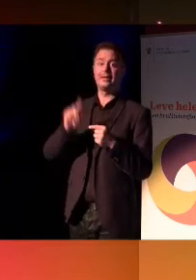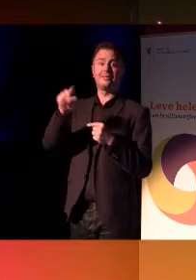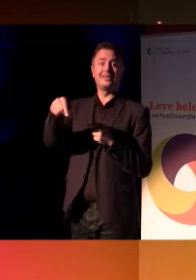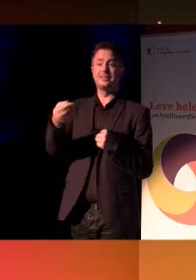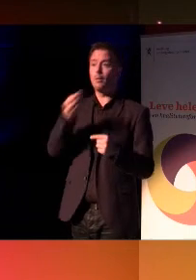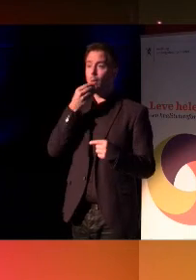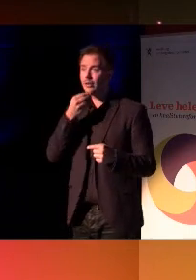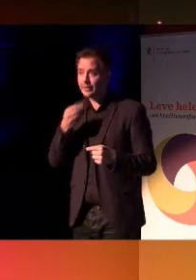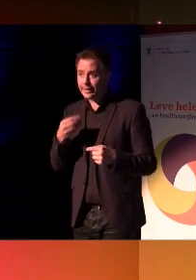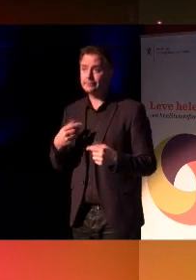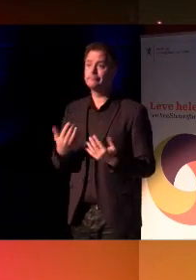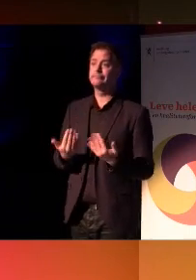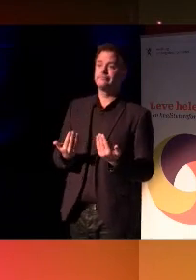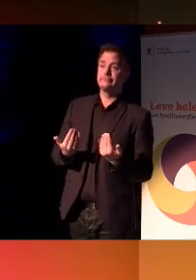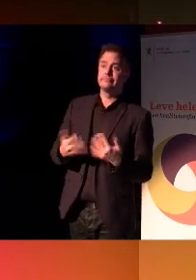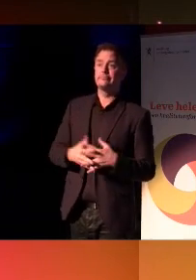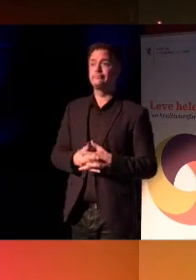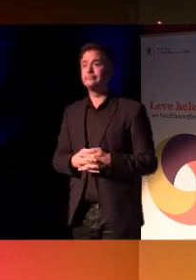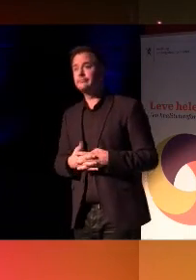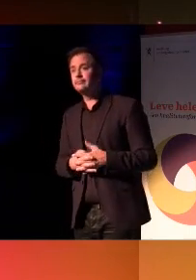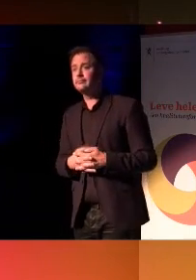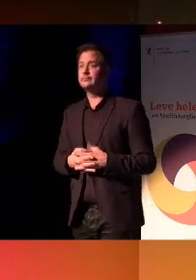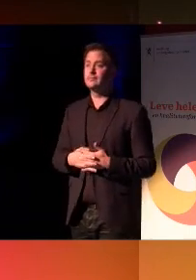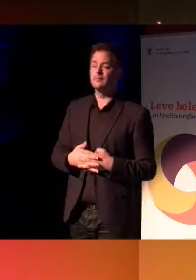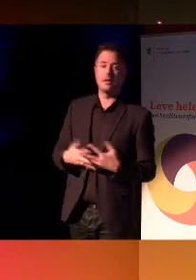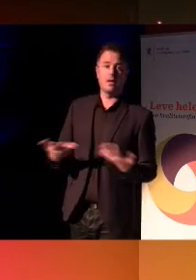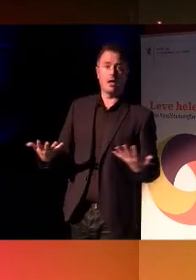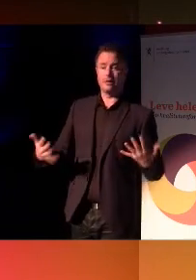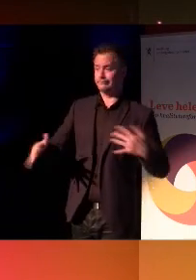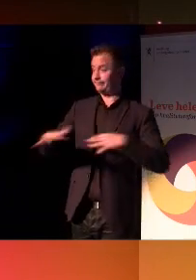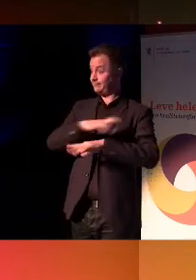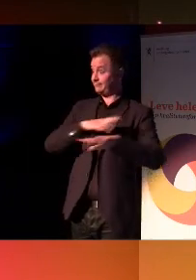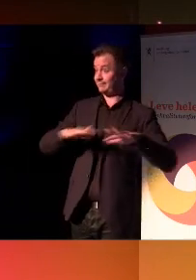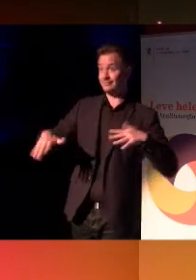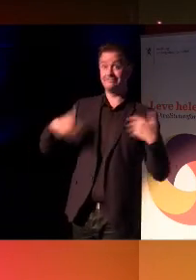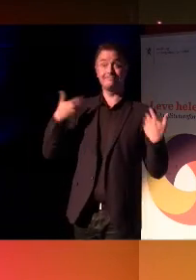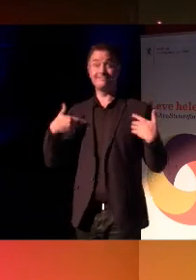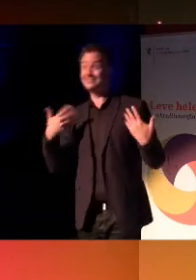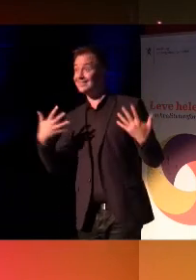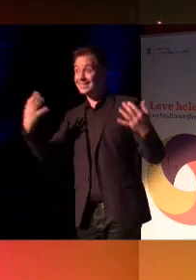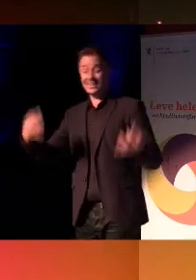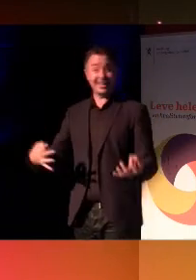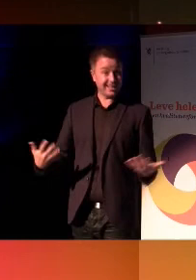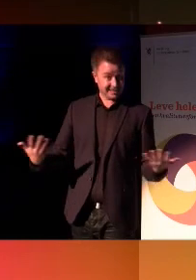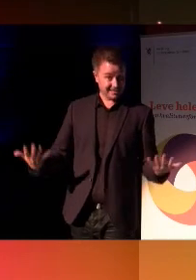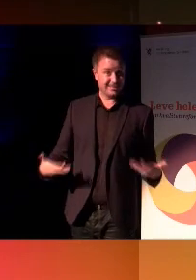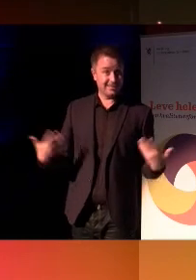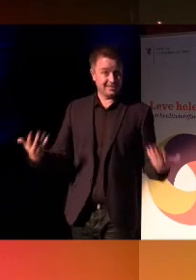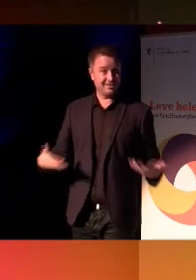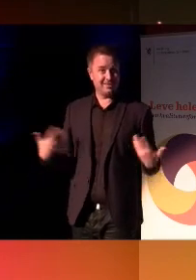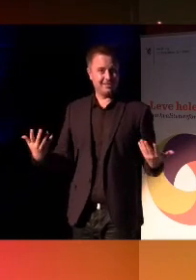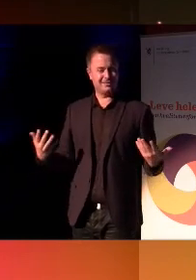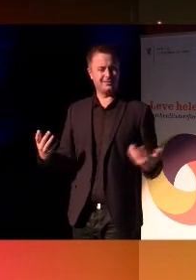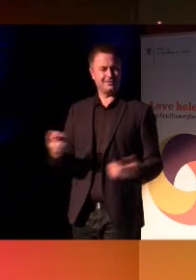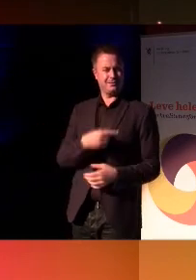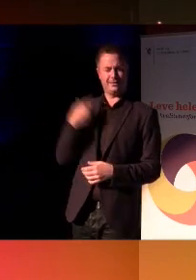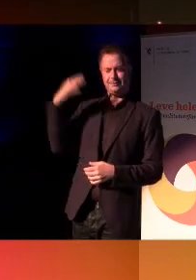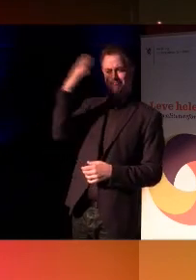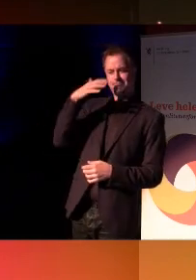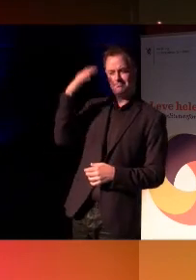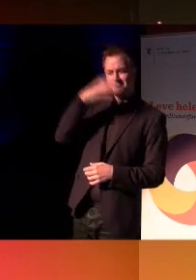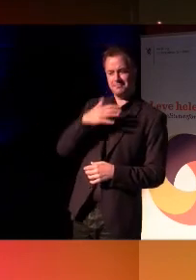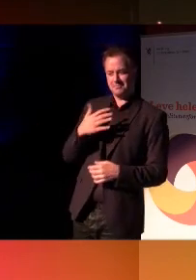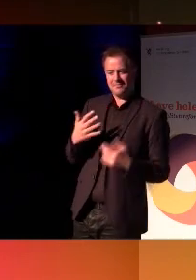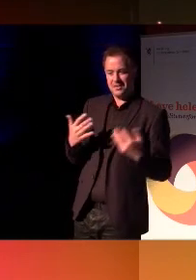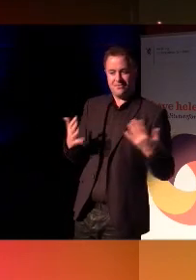Og at det var lite liv å røre. Så da var jo spørsmålet vårt, hva det som skal til da? Hva det